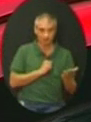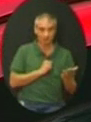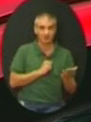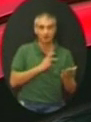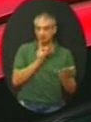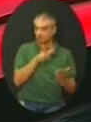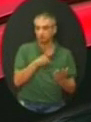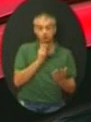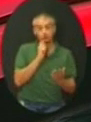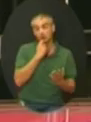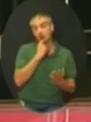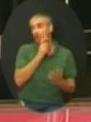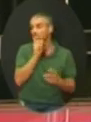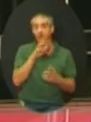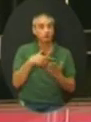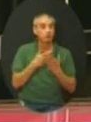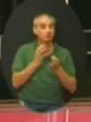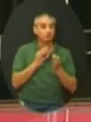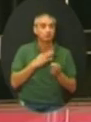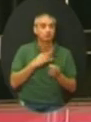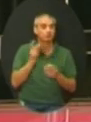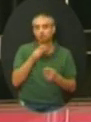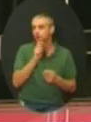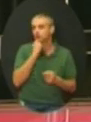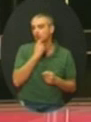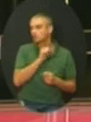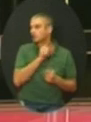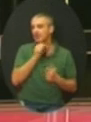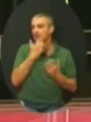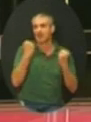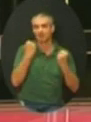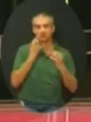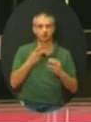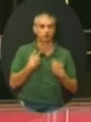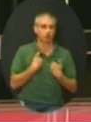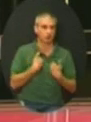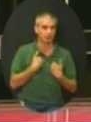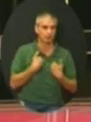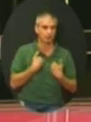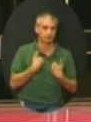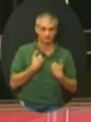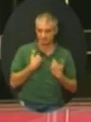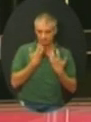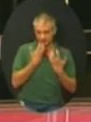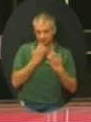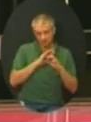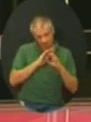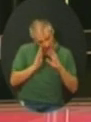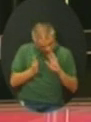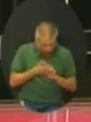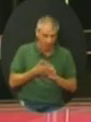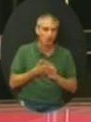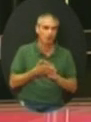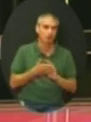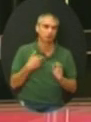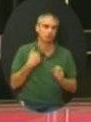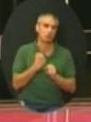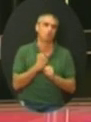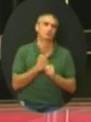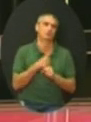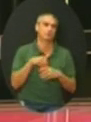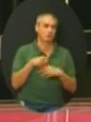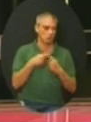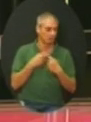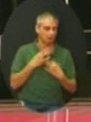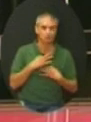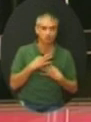שלו, איש הסודות, היועץ המשפטי שלי הוא איש הסודות הכי חזק שיש לי. אני מספר לו את כל הדברים שאני עושה בארגון